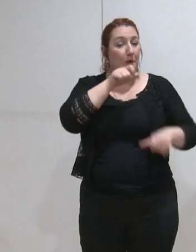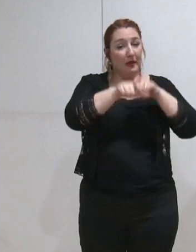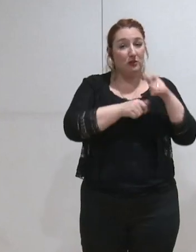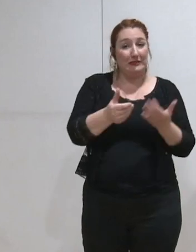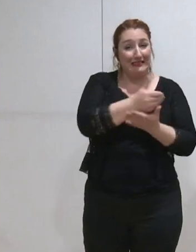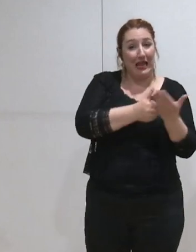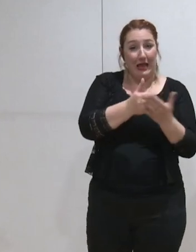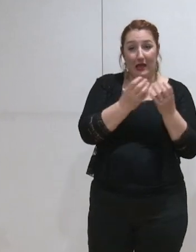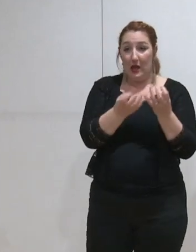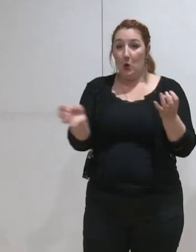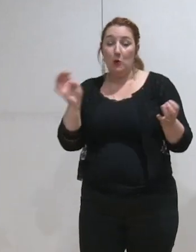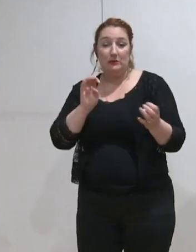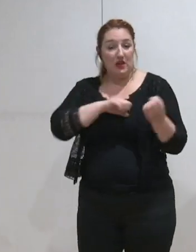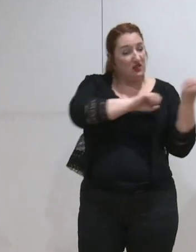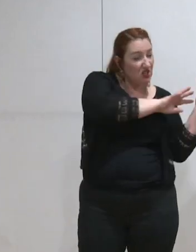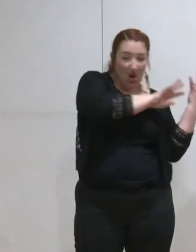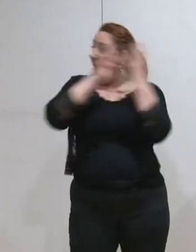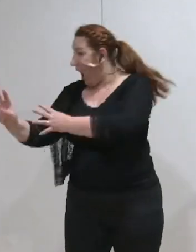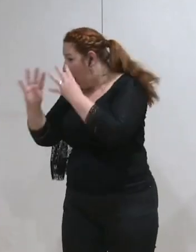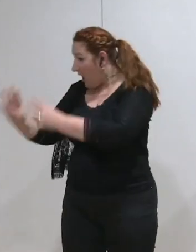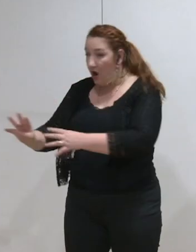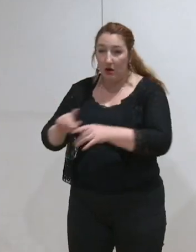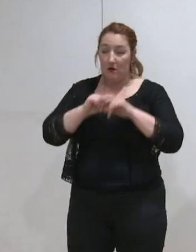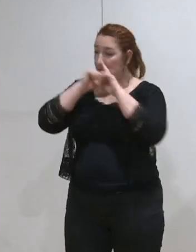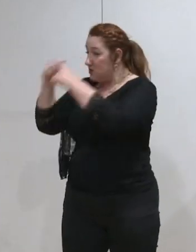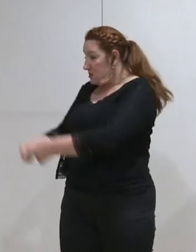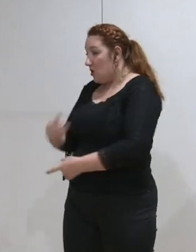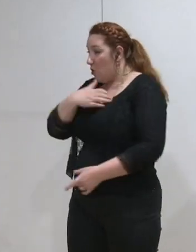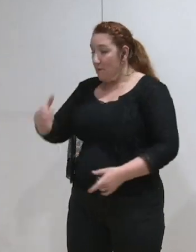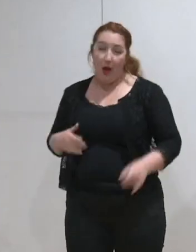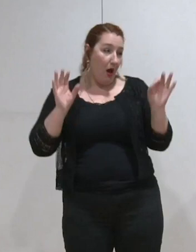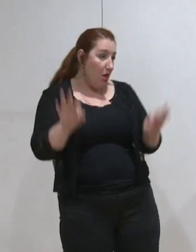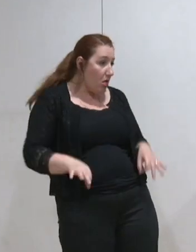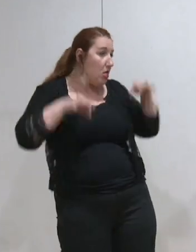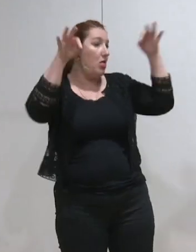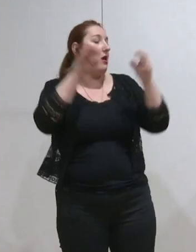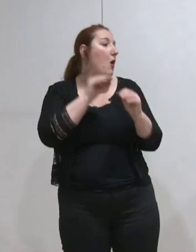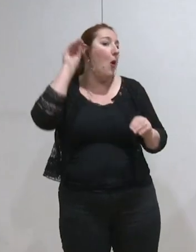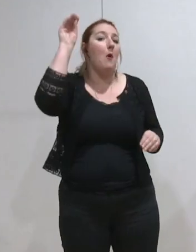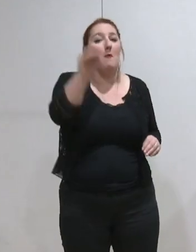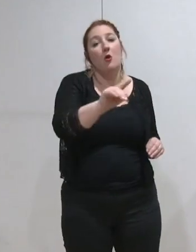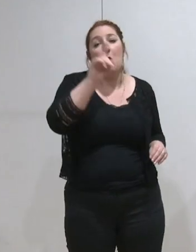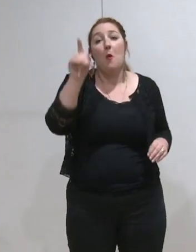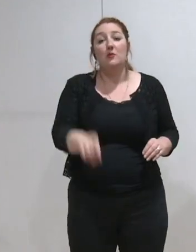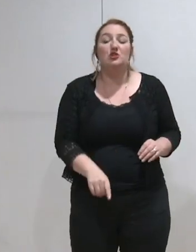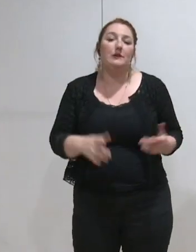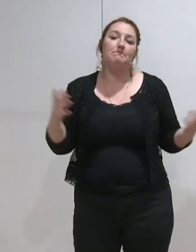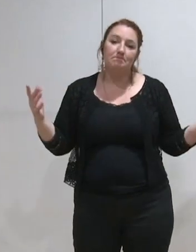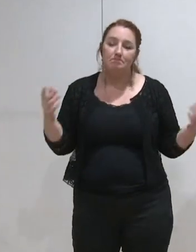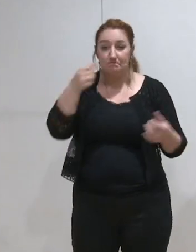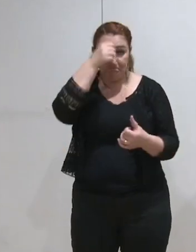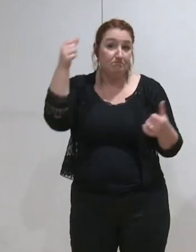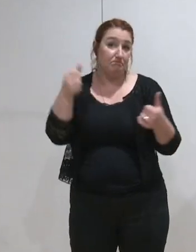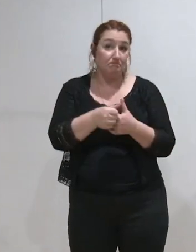contraint le maire à suspendre la séance et à reporter à plusieurs mois la décision en effet ce mar de plus de 17 millions d'euros